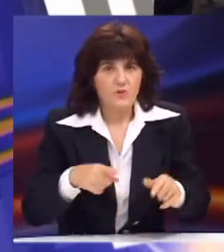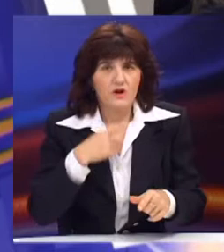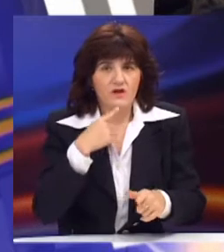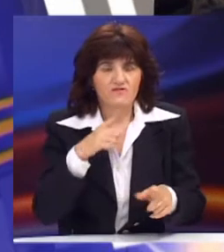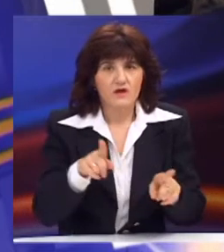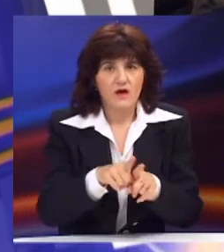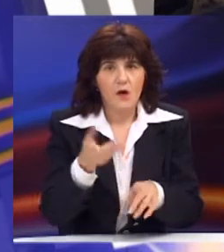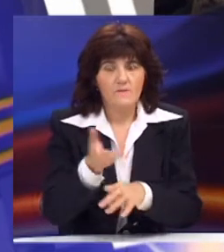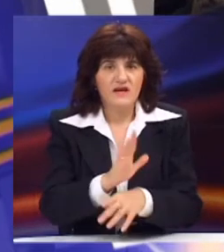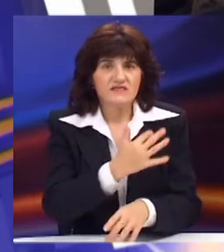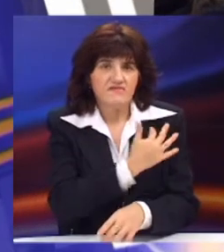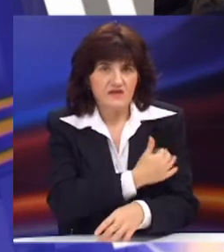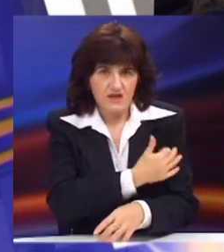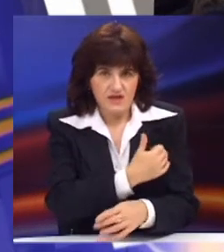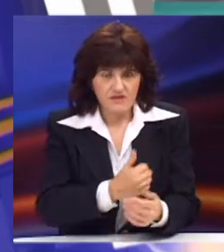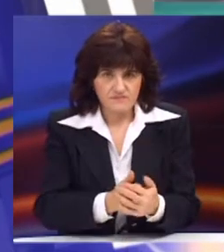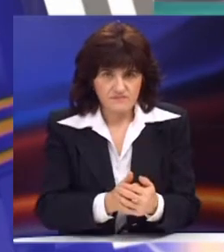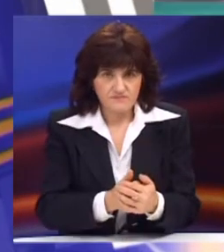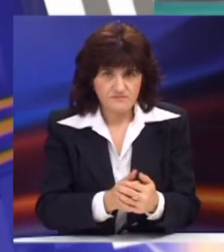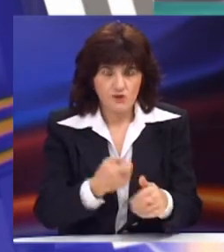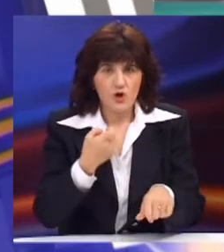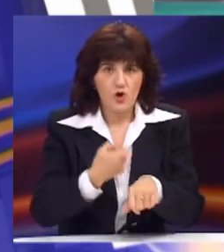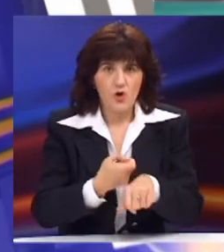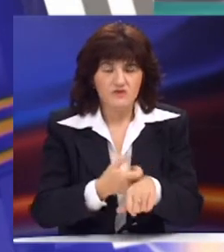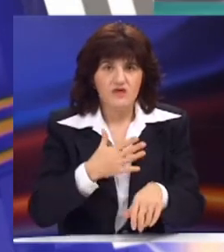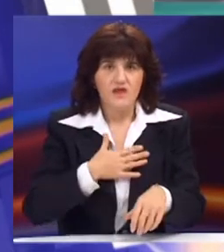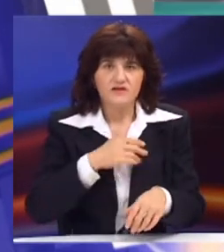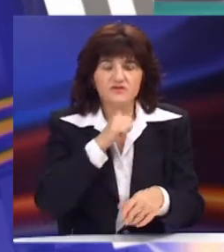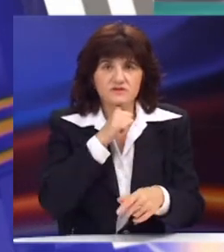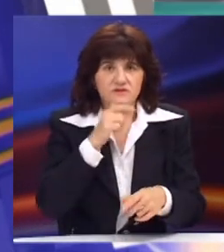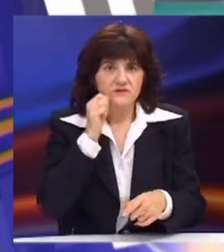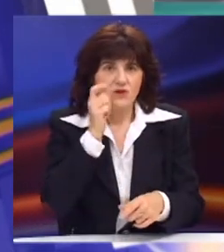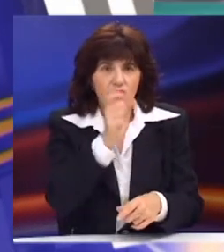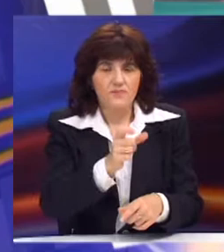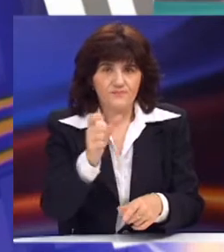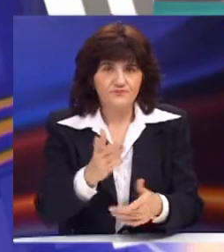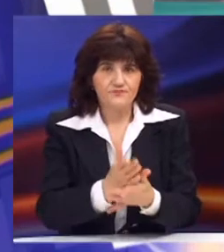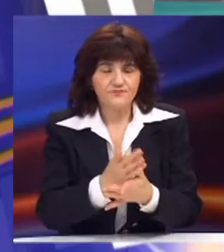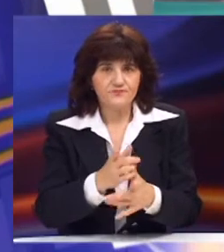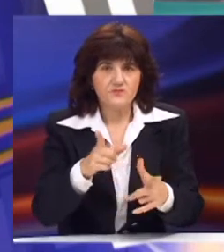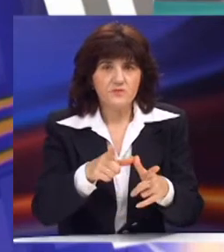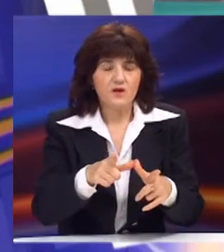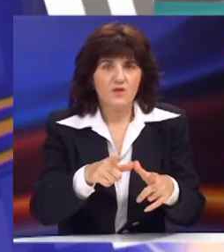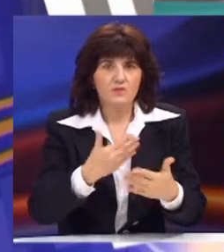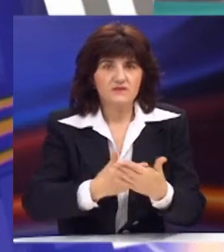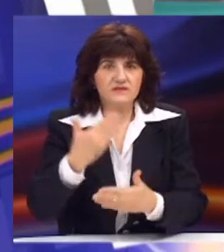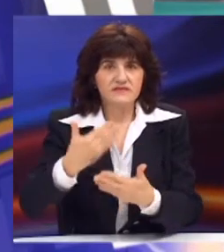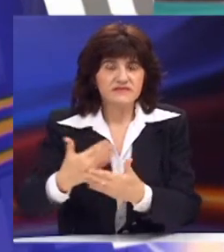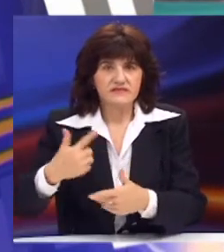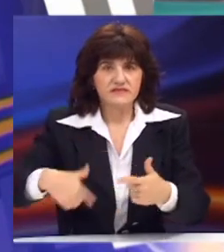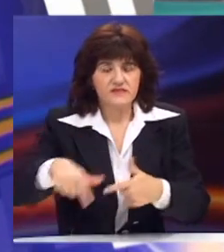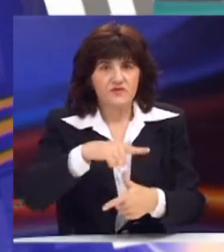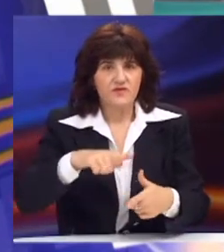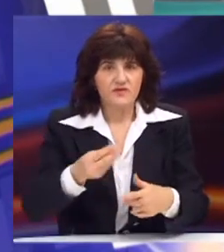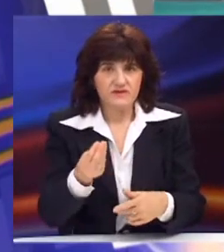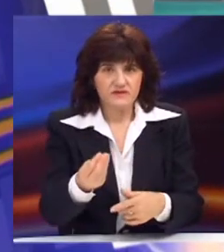kao Hrvati. Kosti naših pridaka uzidane su u temelje Republike Srbije, naše